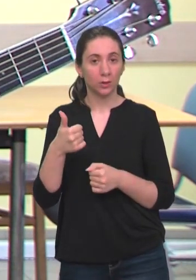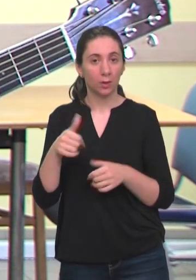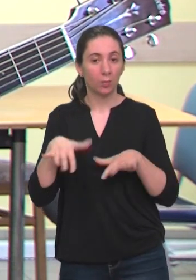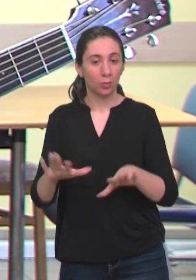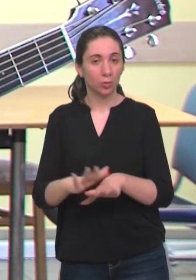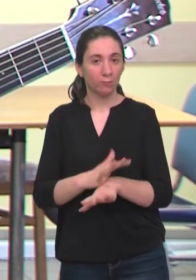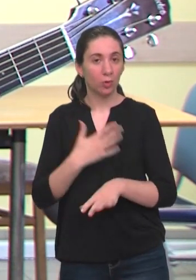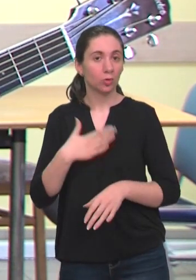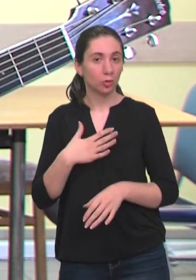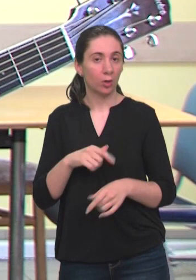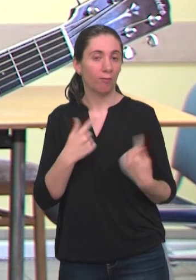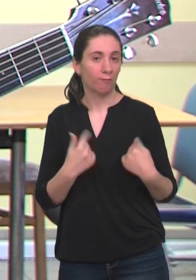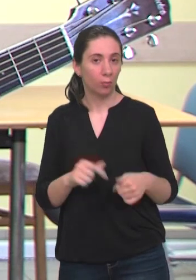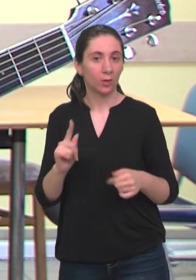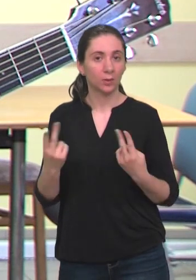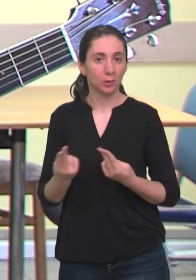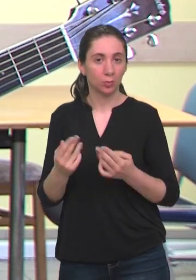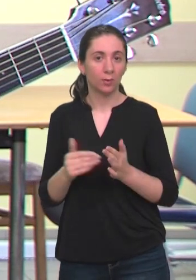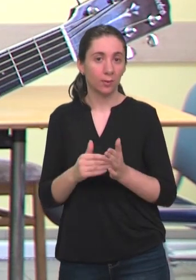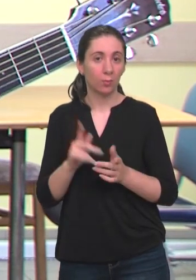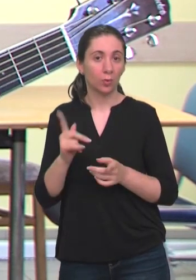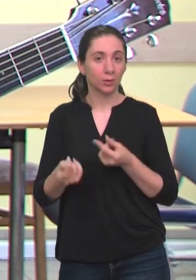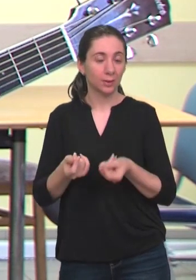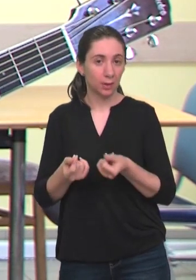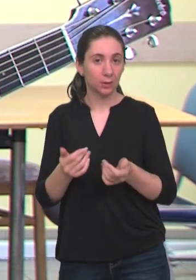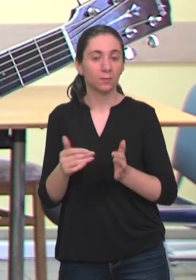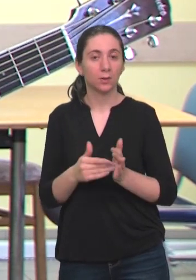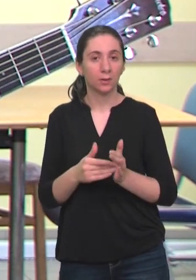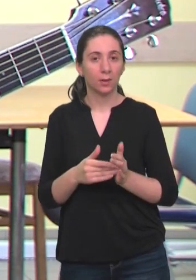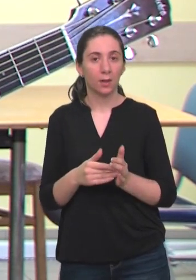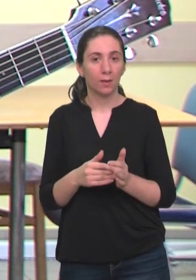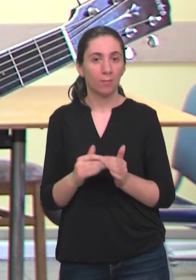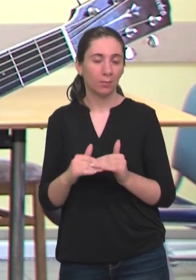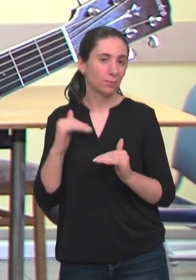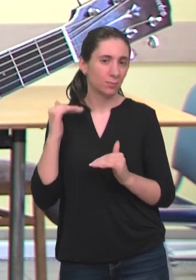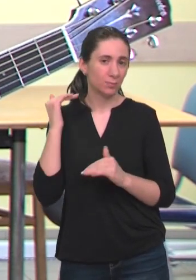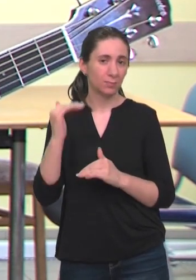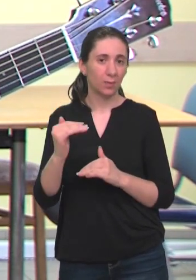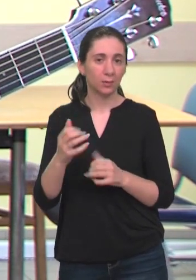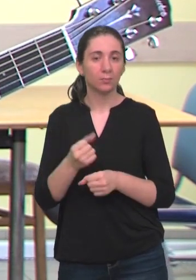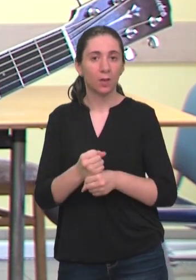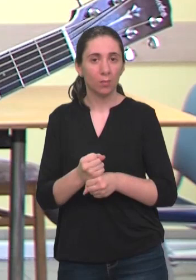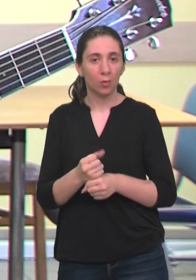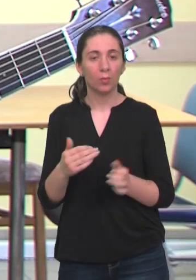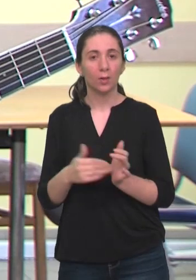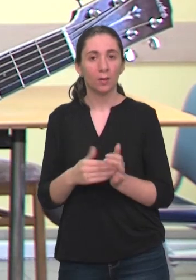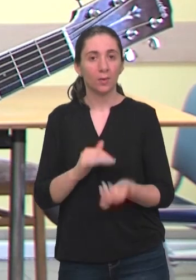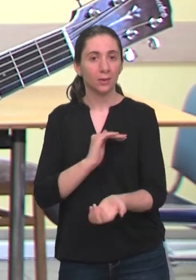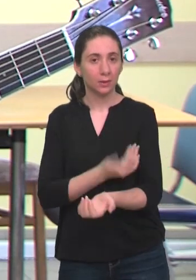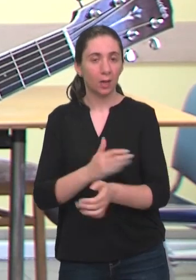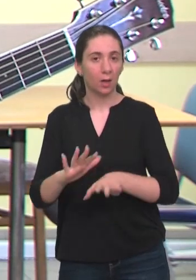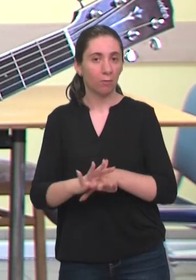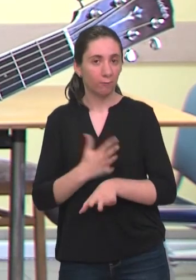ljudske volje, želje, volontiranje i slično, trebaju nam i sredstva, treba nam maksimalna potpora, treba nam snaga,